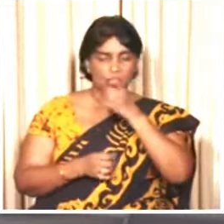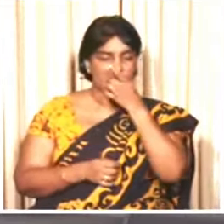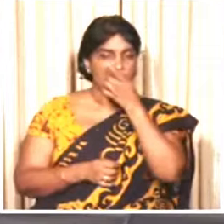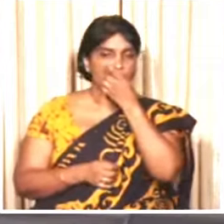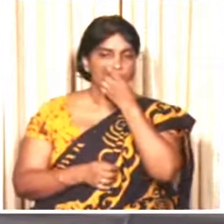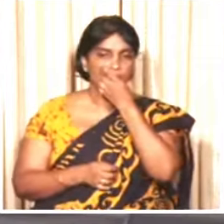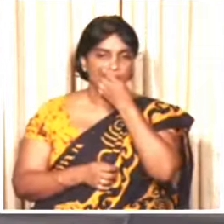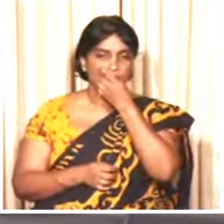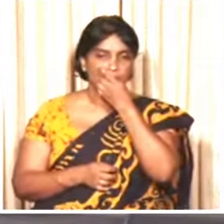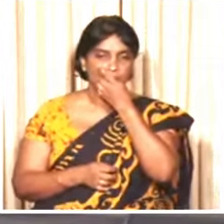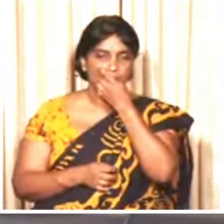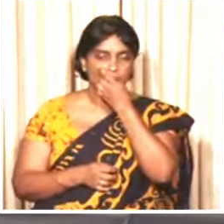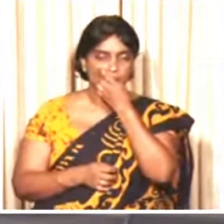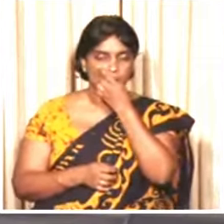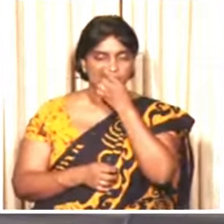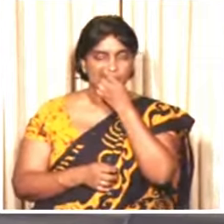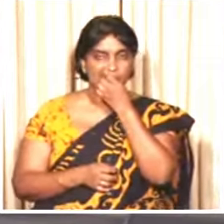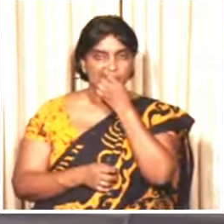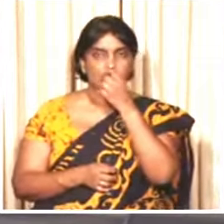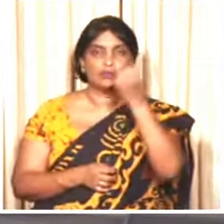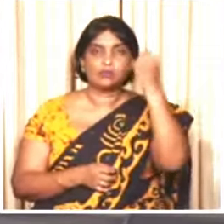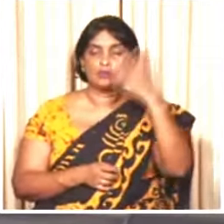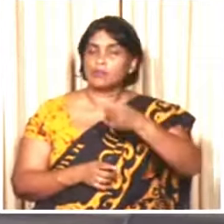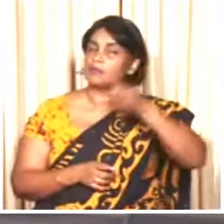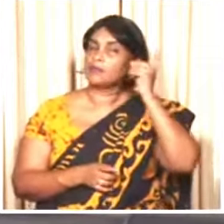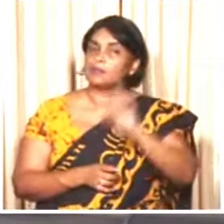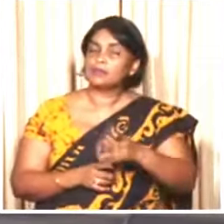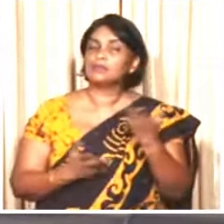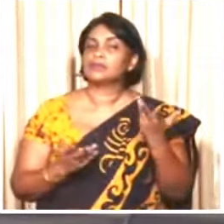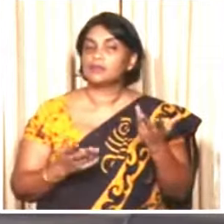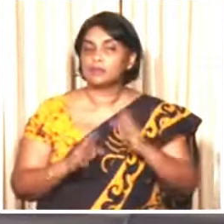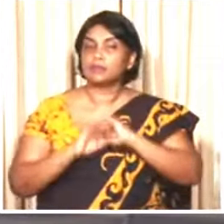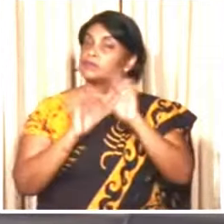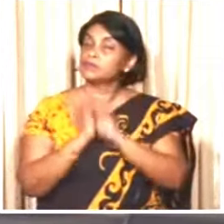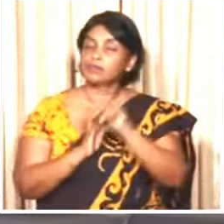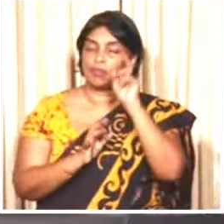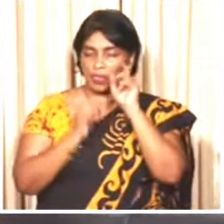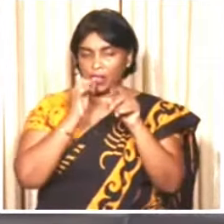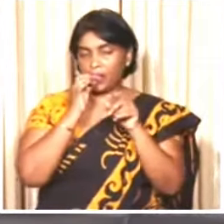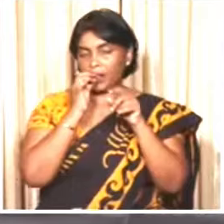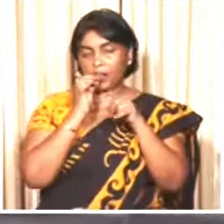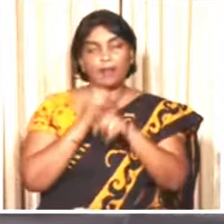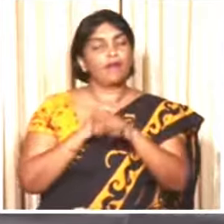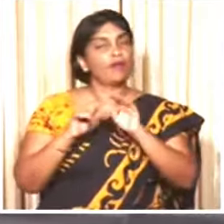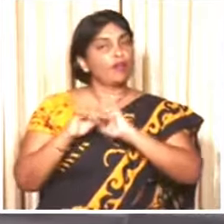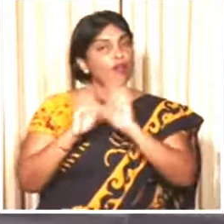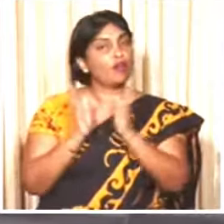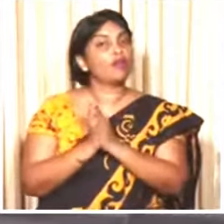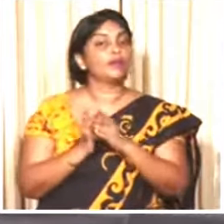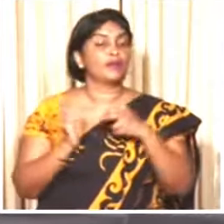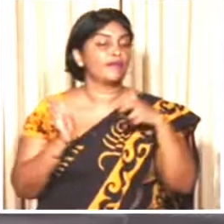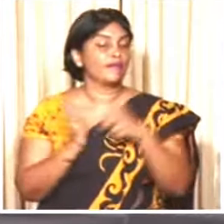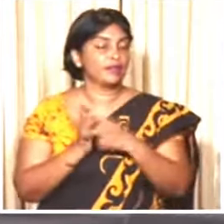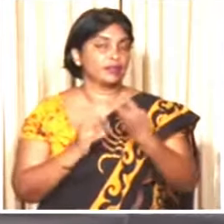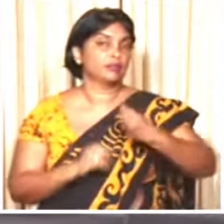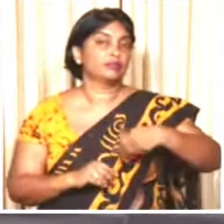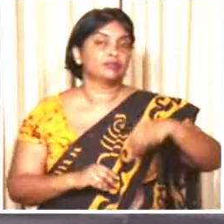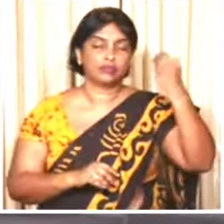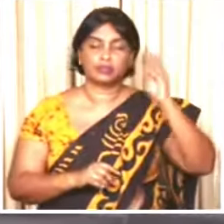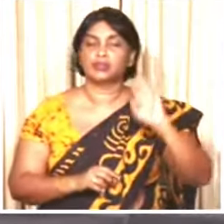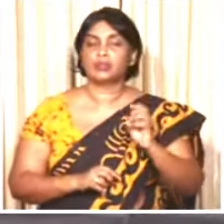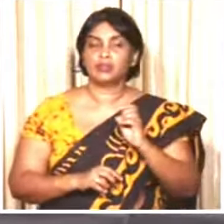මම දින දුන්නා කවදද සම්මත කෙරුවේ ඒ ටික බලන්න. ඒ ටිකේ තියෙන්නේ අපි වීසා ගණන් වැඩි කරපු